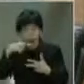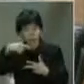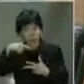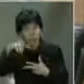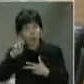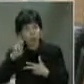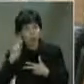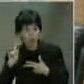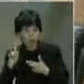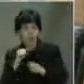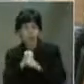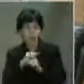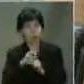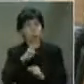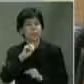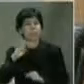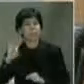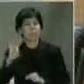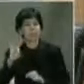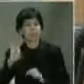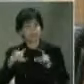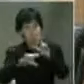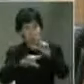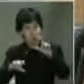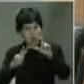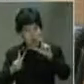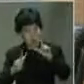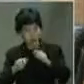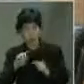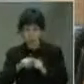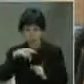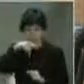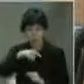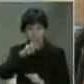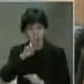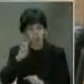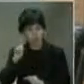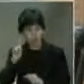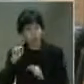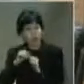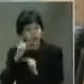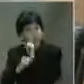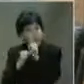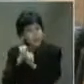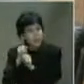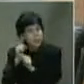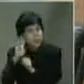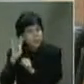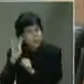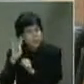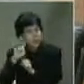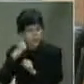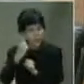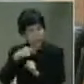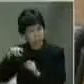มาตรา8วรรค2ของพระราชกิจฎีกาปี48ออกก่อนพระราชกำหนดฉุกเ